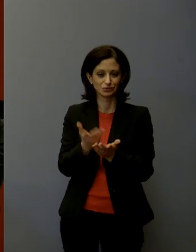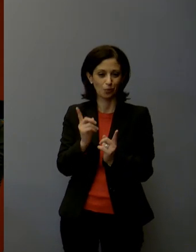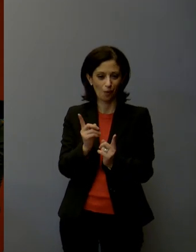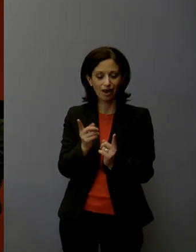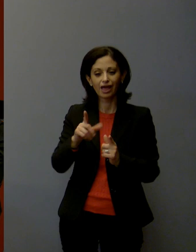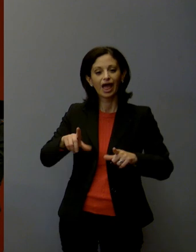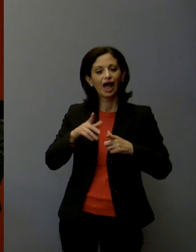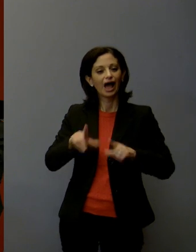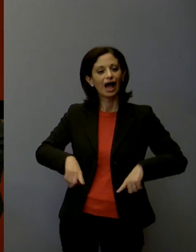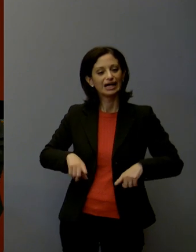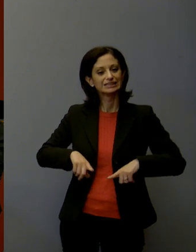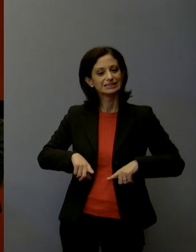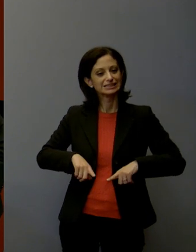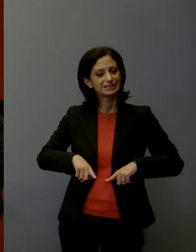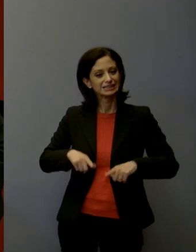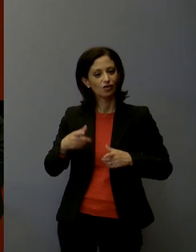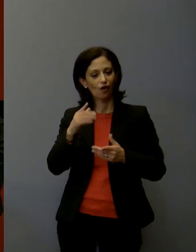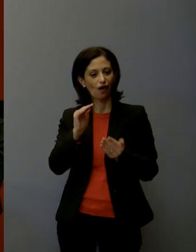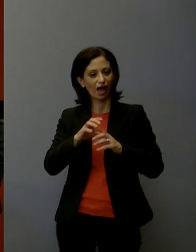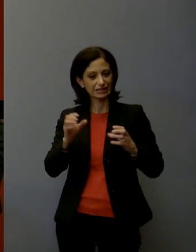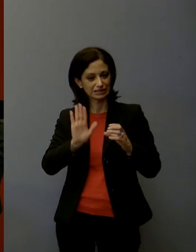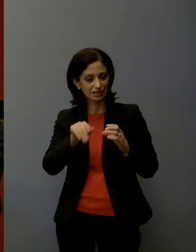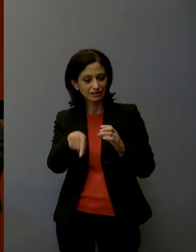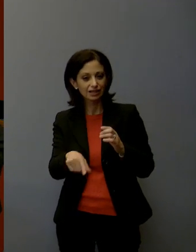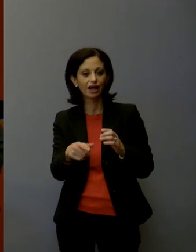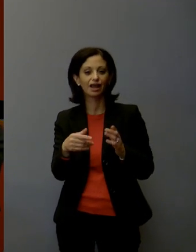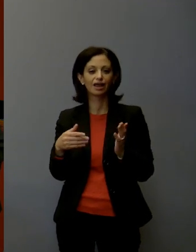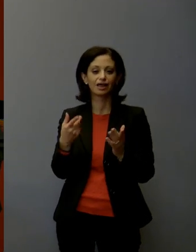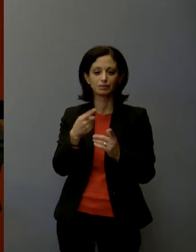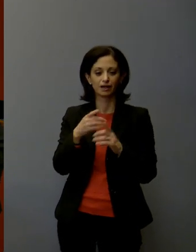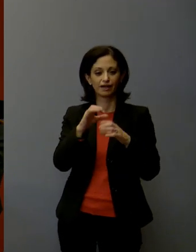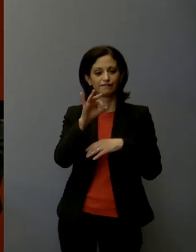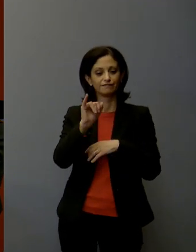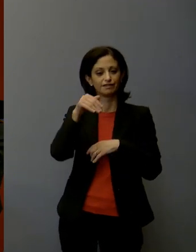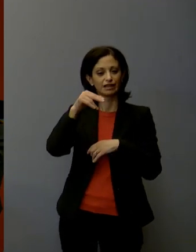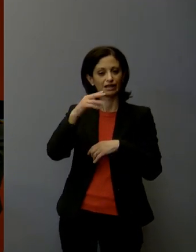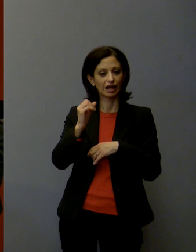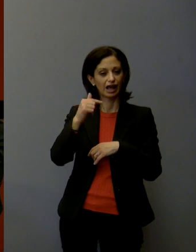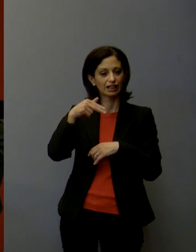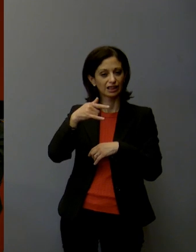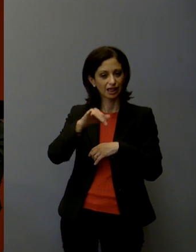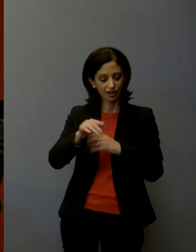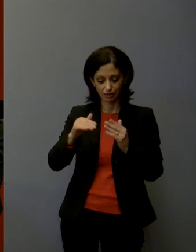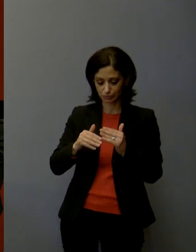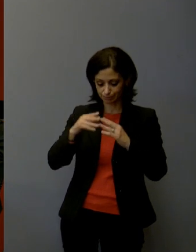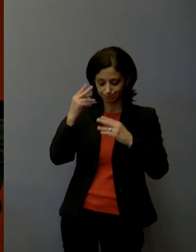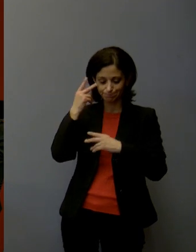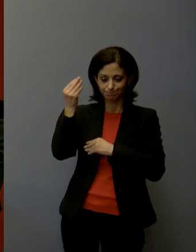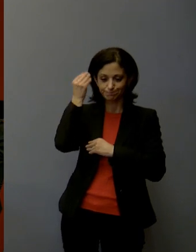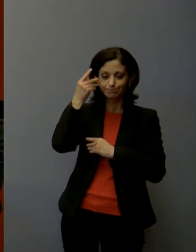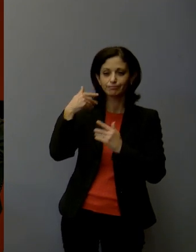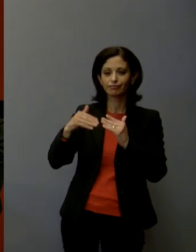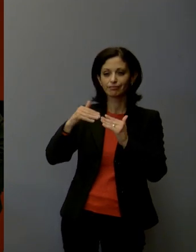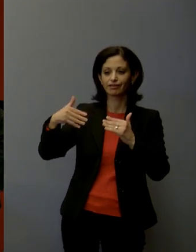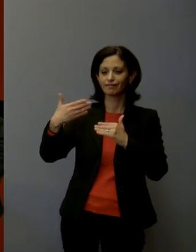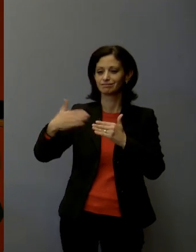un asilo nido aziendale o interaziendale con Fincantieri nella prospettiva di ribaltamento a mare quindi valorizzare la presenza di